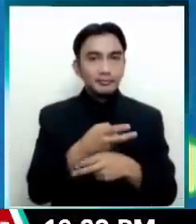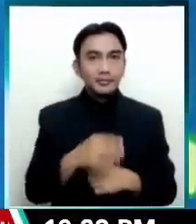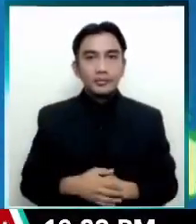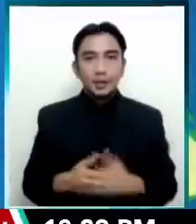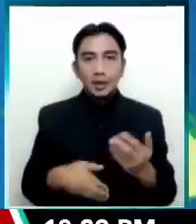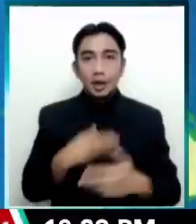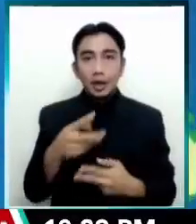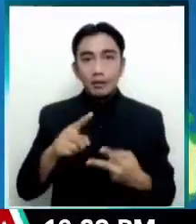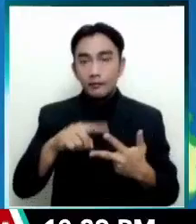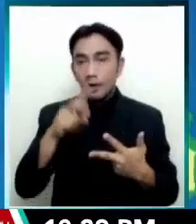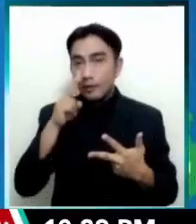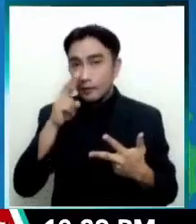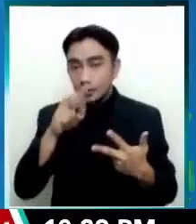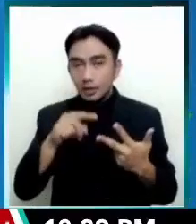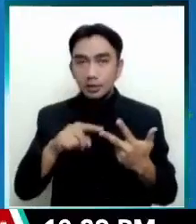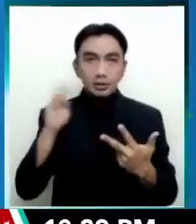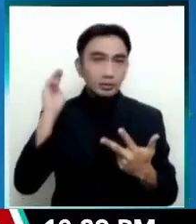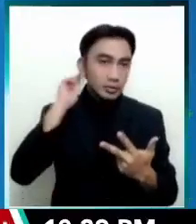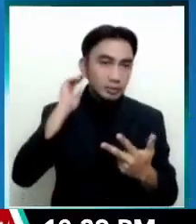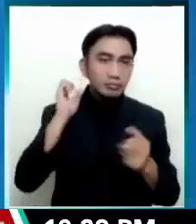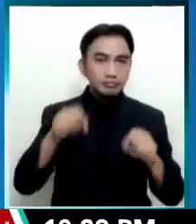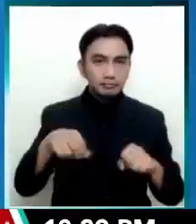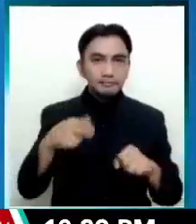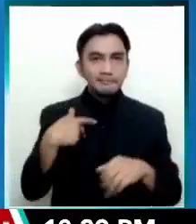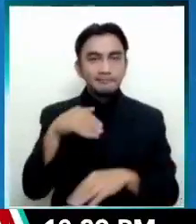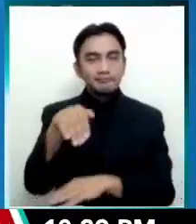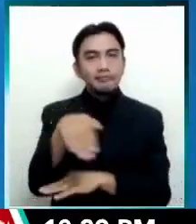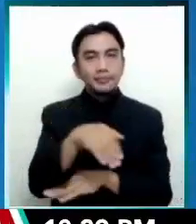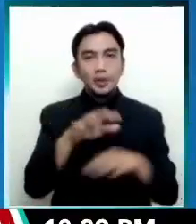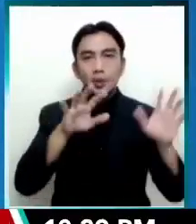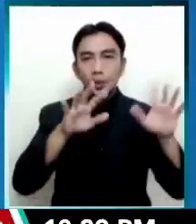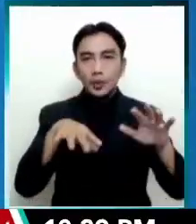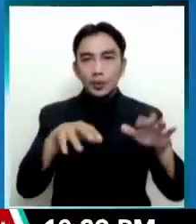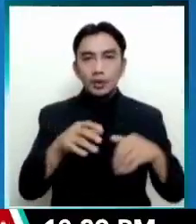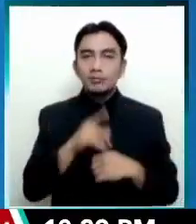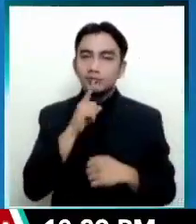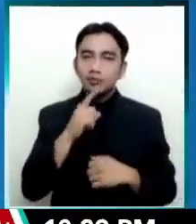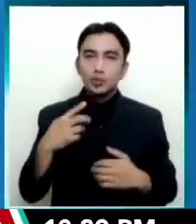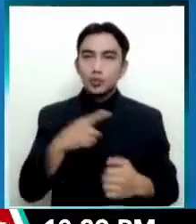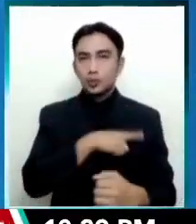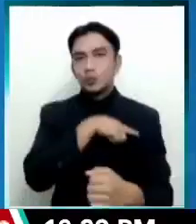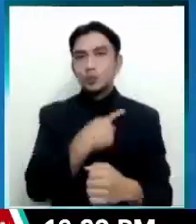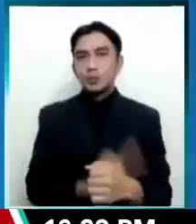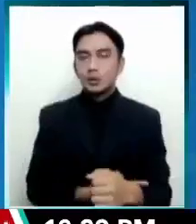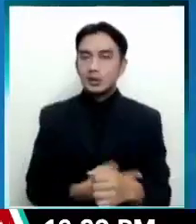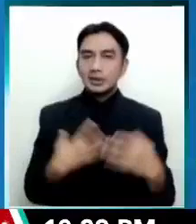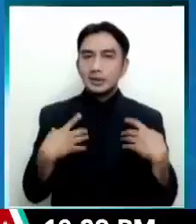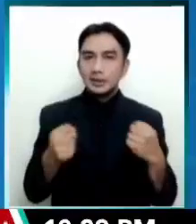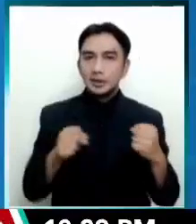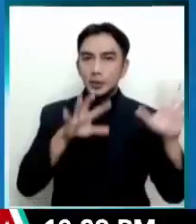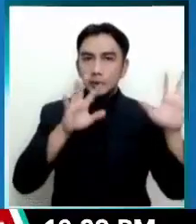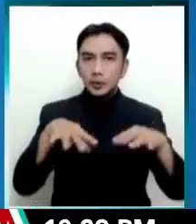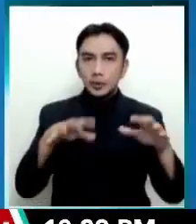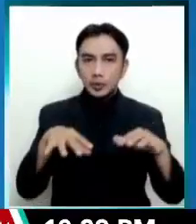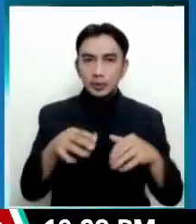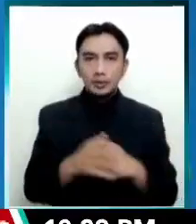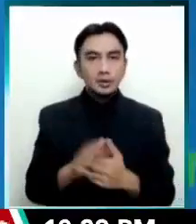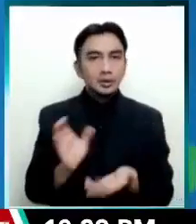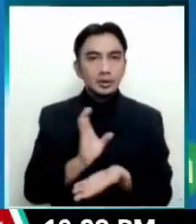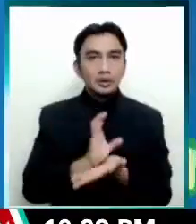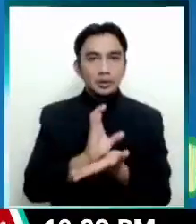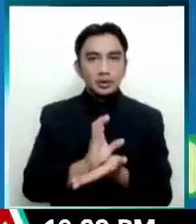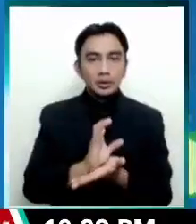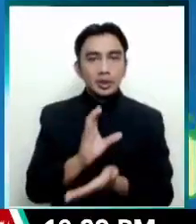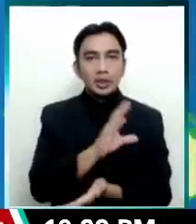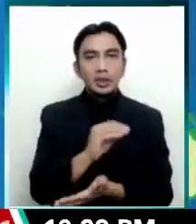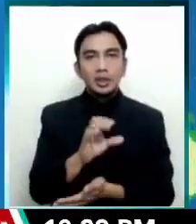Mindanao, lalong-lalo na bandang hapon. Heavy to intense rains po ang inaasahan sa ilang bahagi po yan ng Zamboanga Peninsula at Soccsargen, kaya